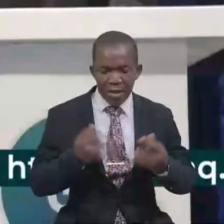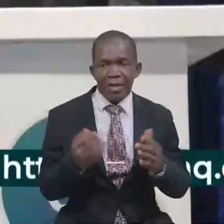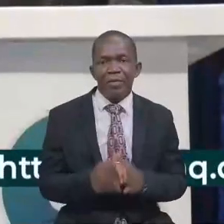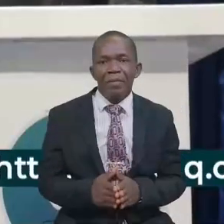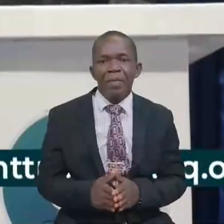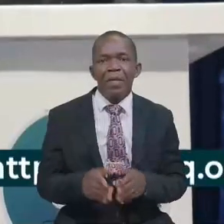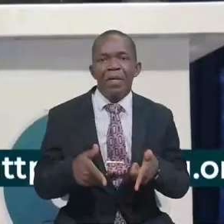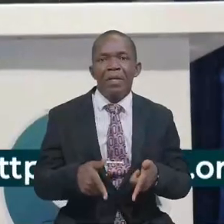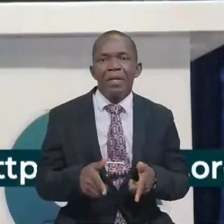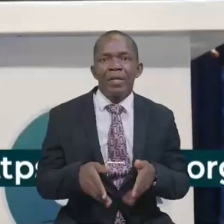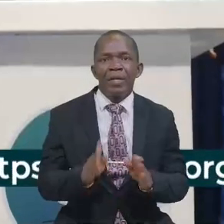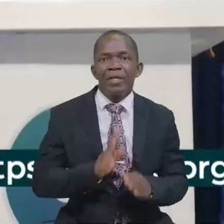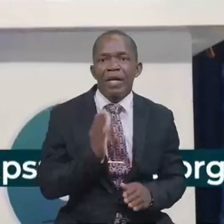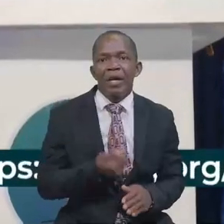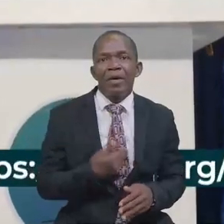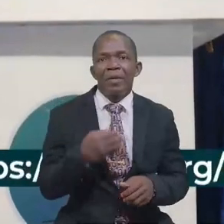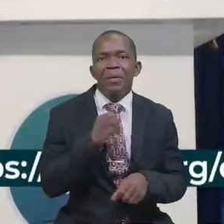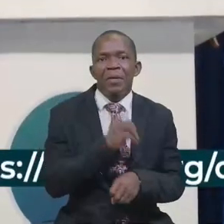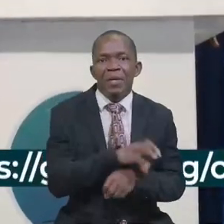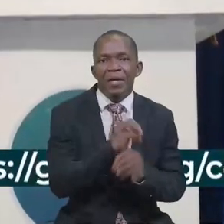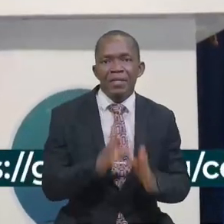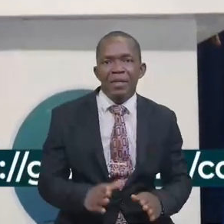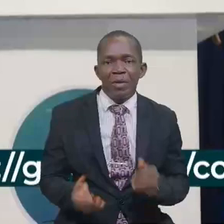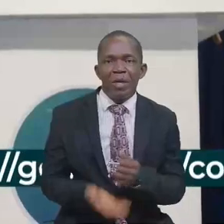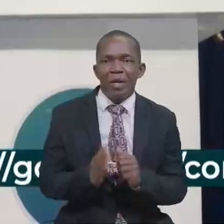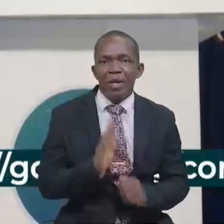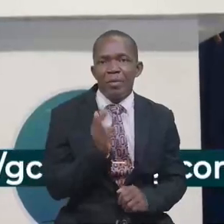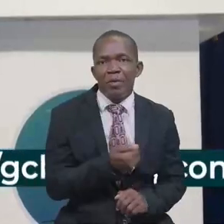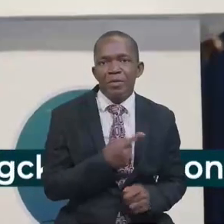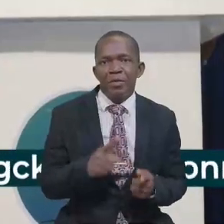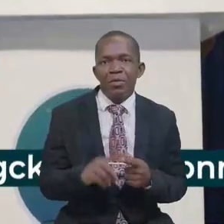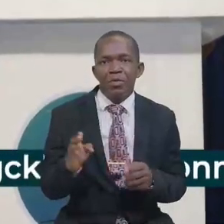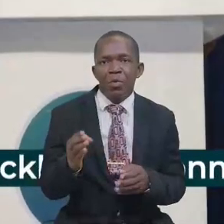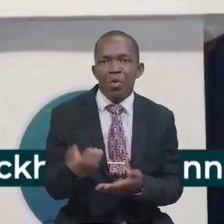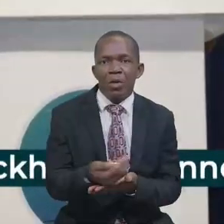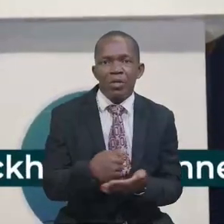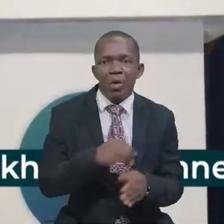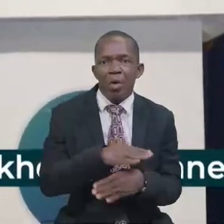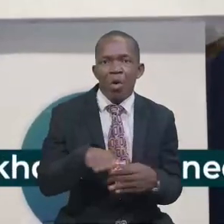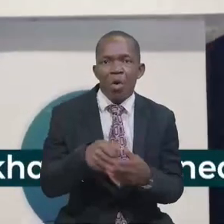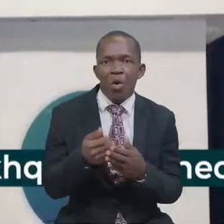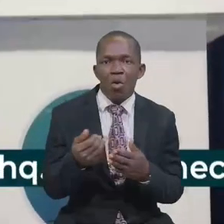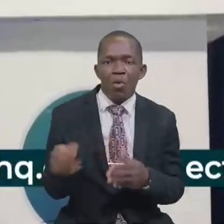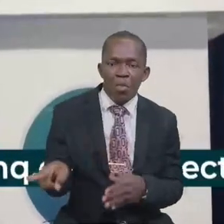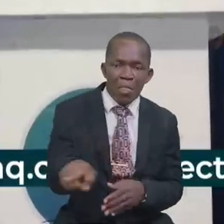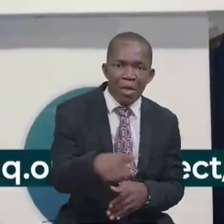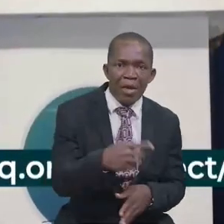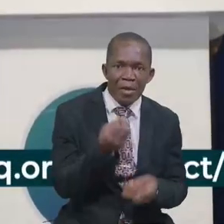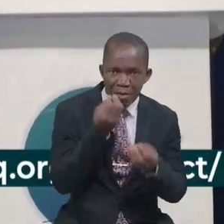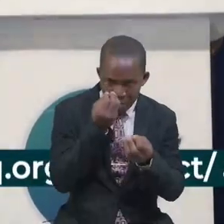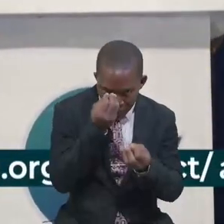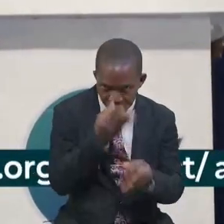Donc, écoutez les conseillers et ils prendront les informations requises pour que nous puissions vous aider à tenir dans votre